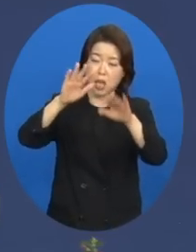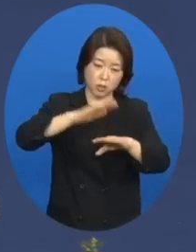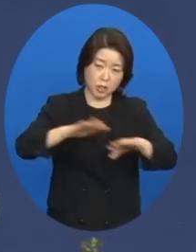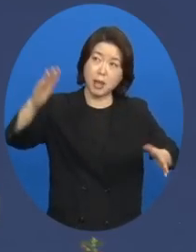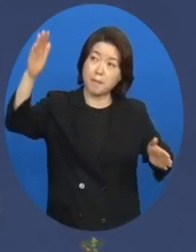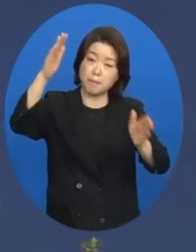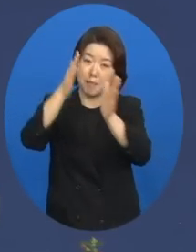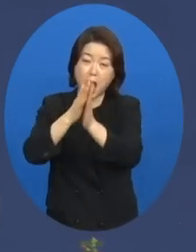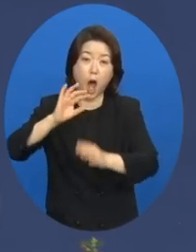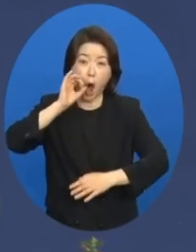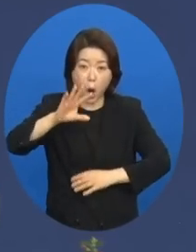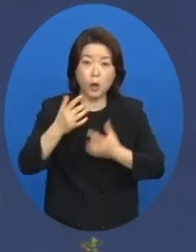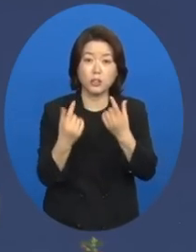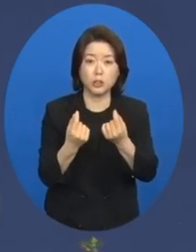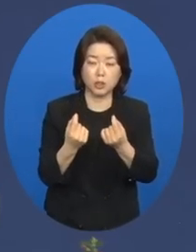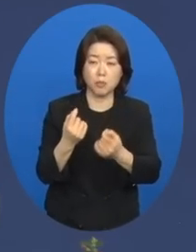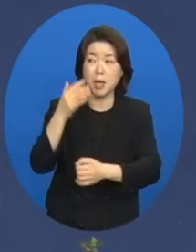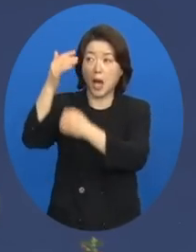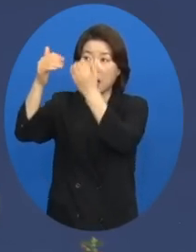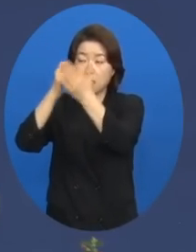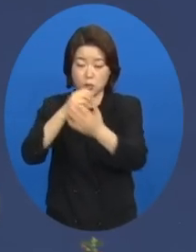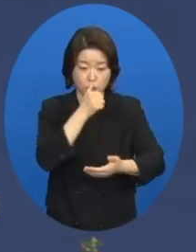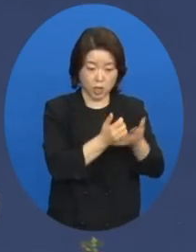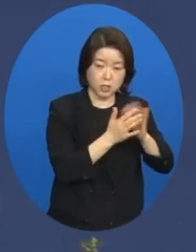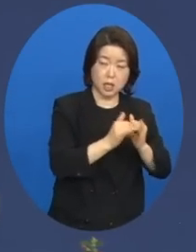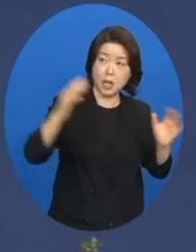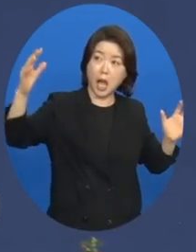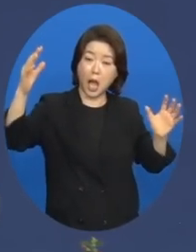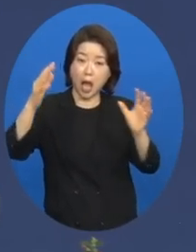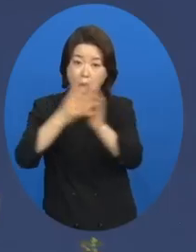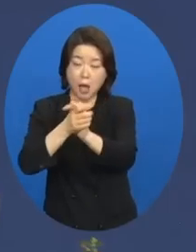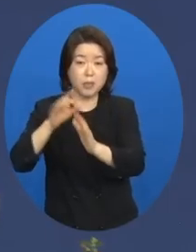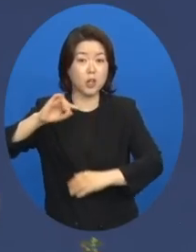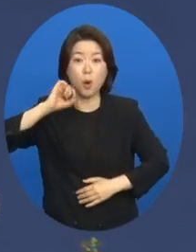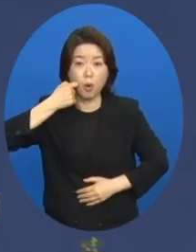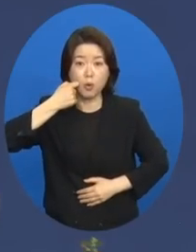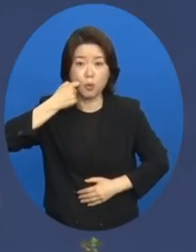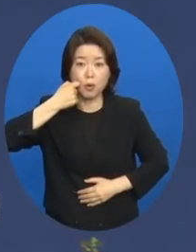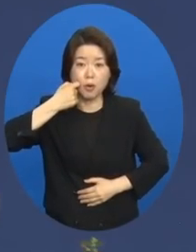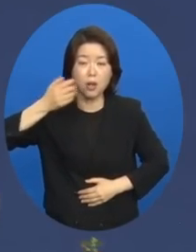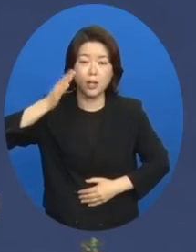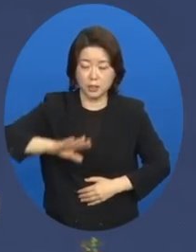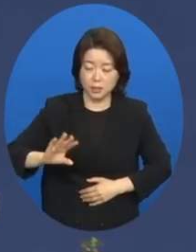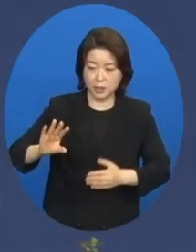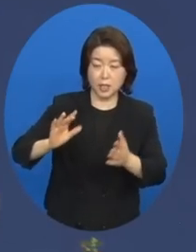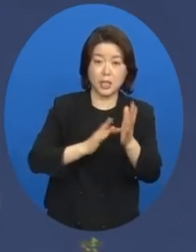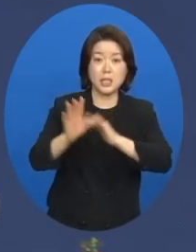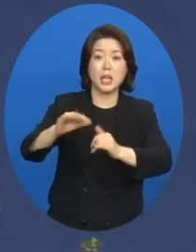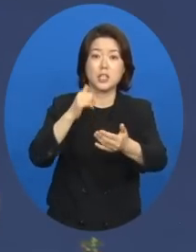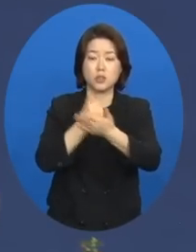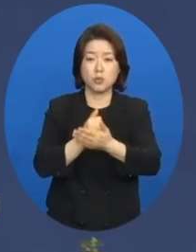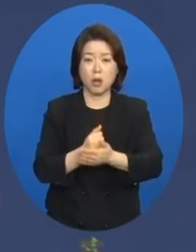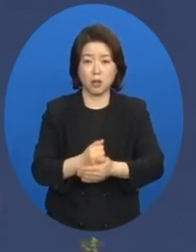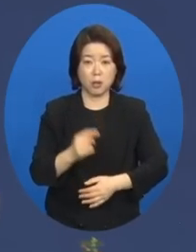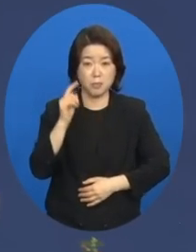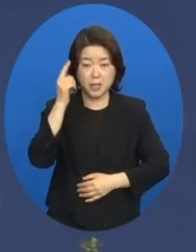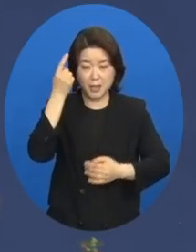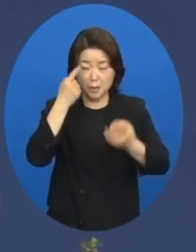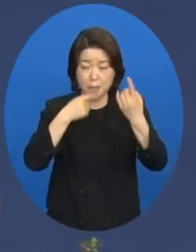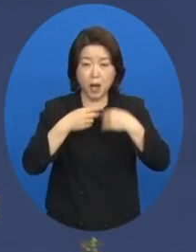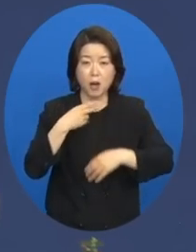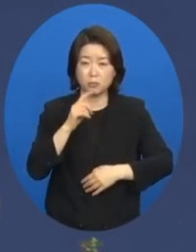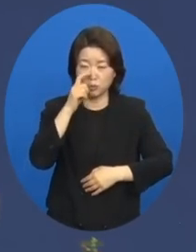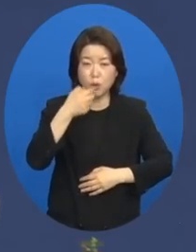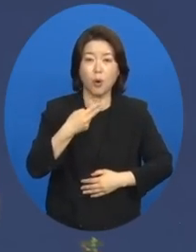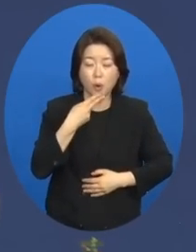것처럼 하나님과 죄인이 하나가 되는 일이 불가능한데 예수 그리스도의 흠없는 그